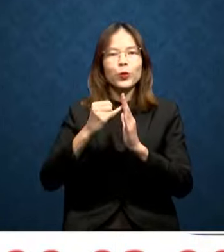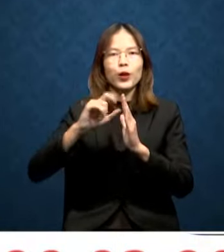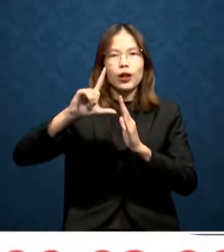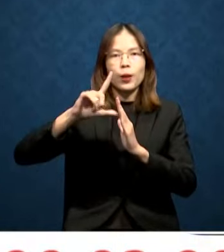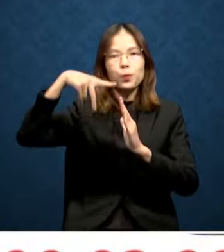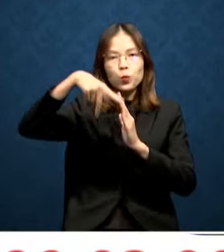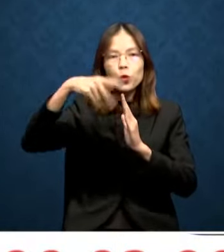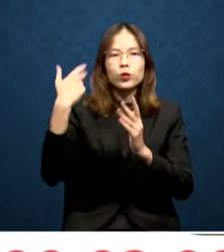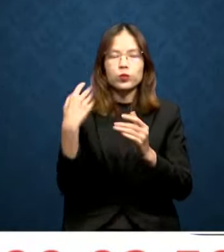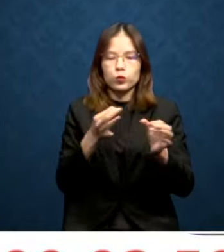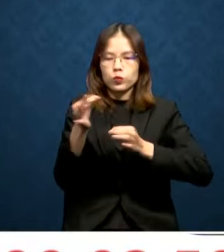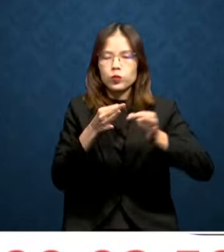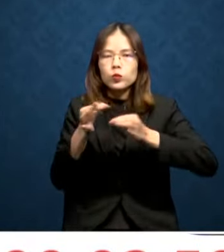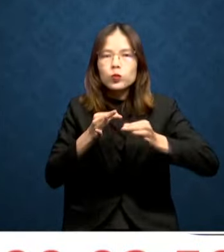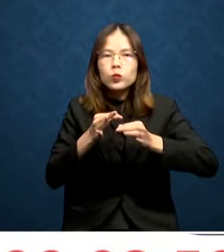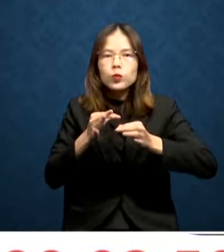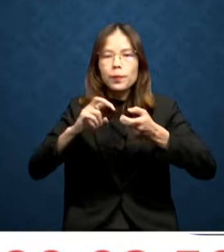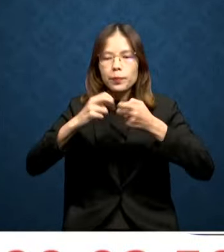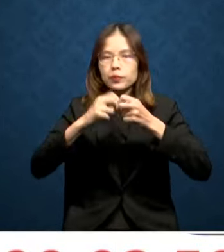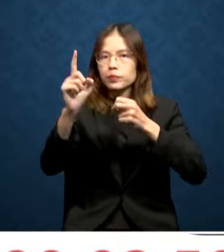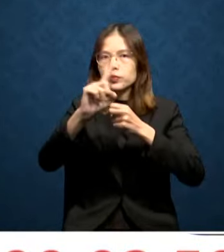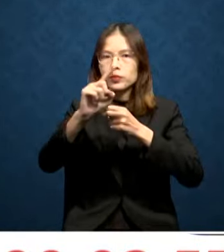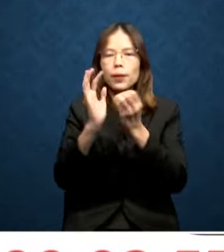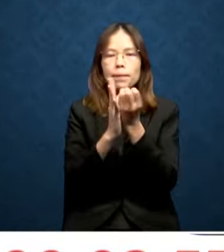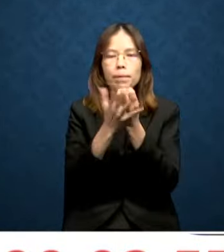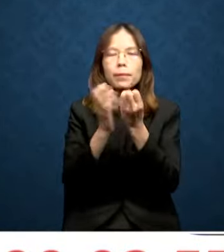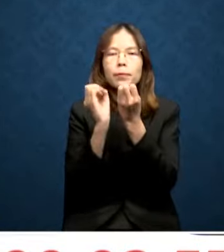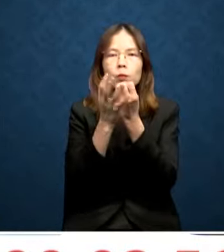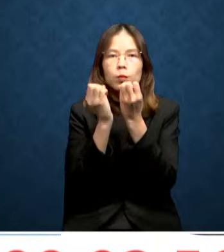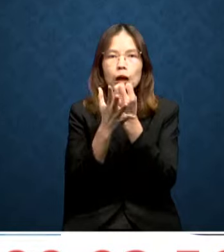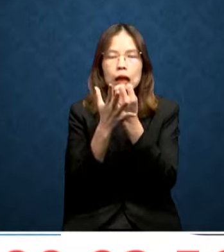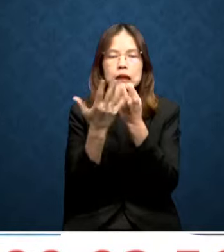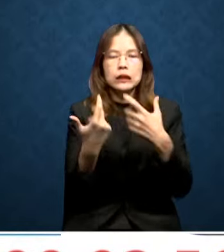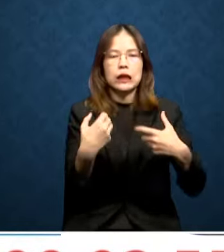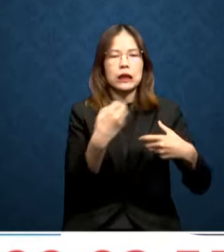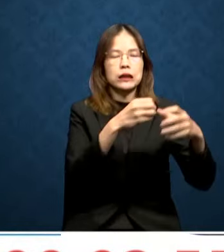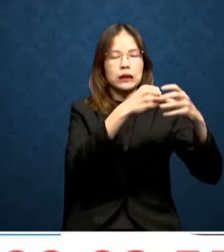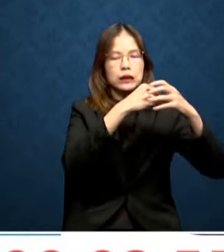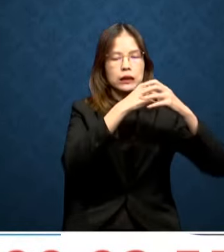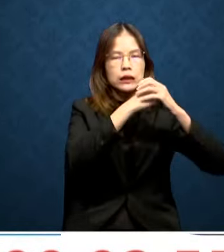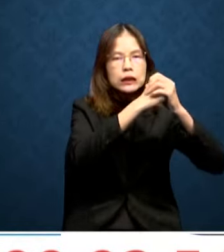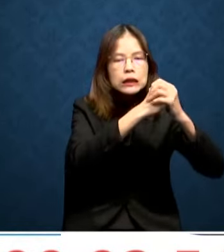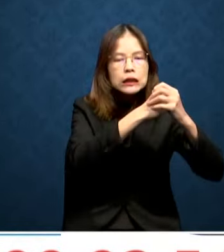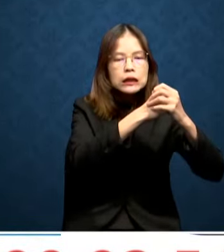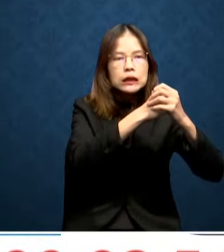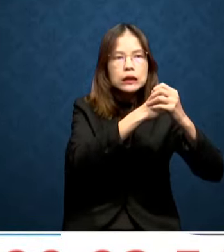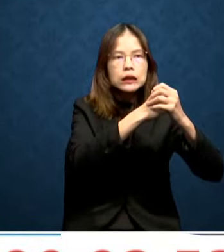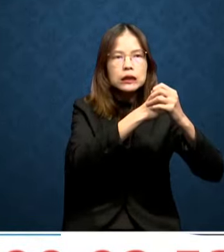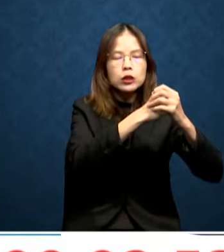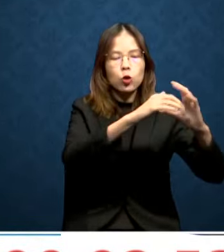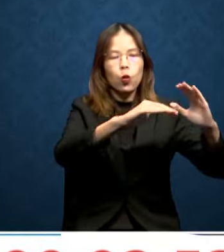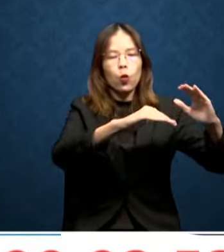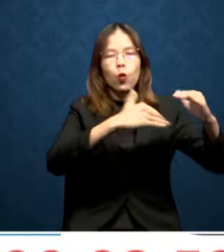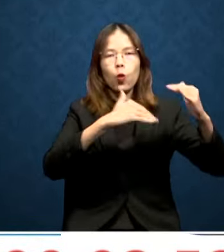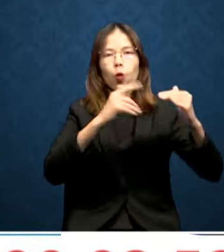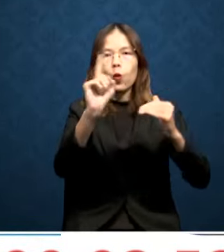ถึงปัญหาการนำเข้าผักผลไม้จากจีนนะคะท่านประธานคะดิฉันเคยไป